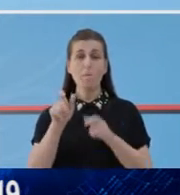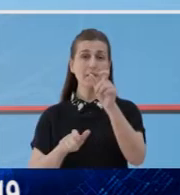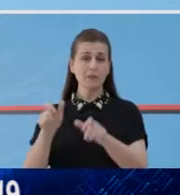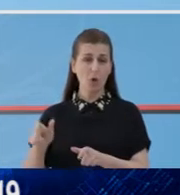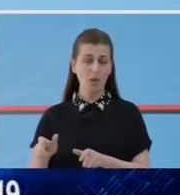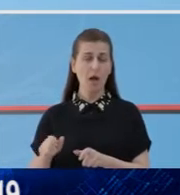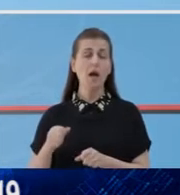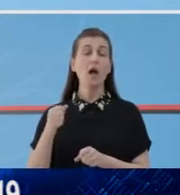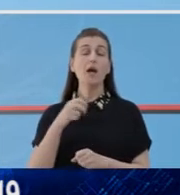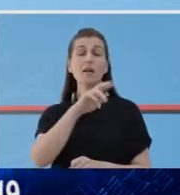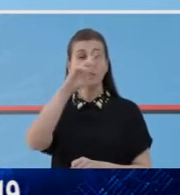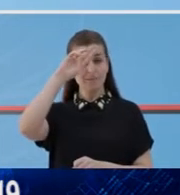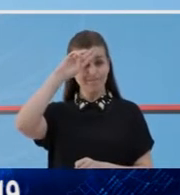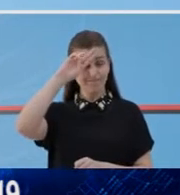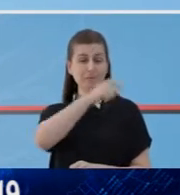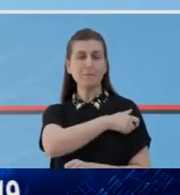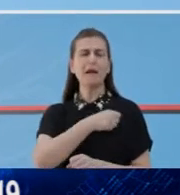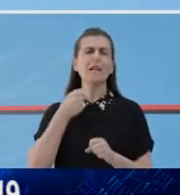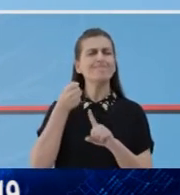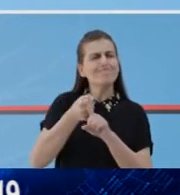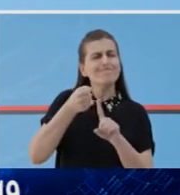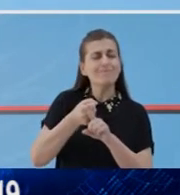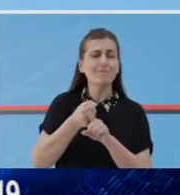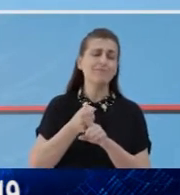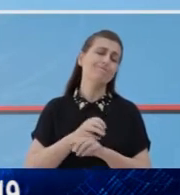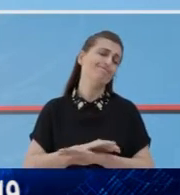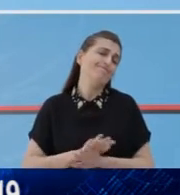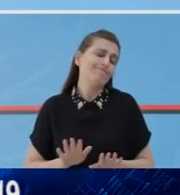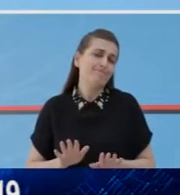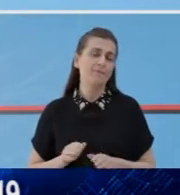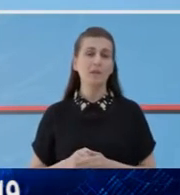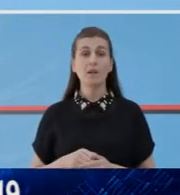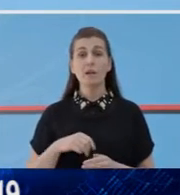janë konfirmuar pozitiv me COVID-19 400 raste në të